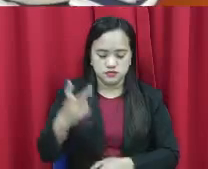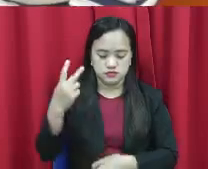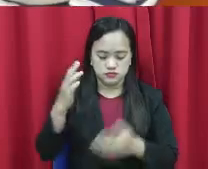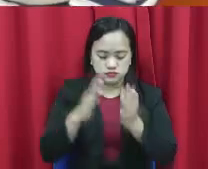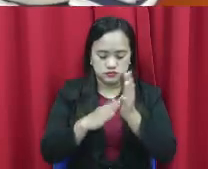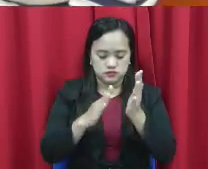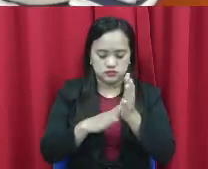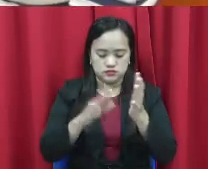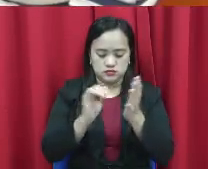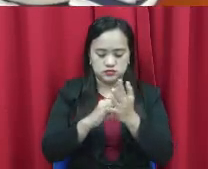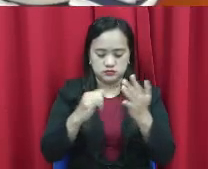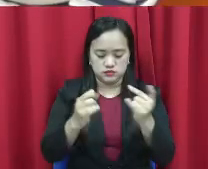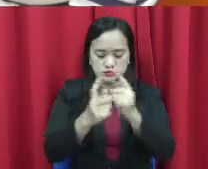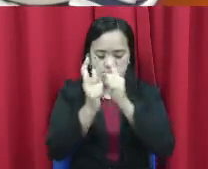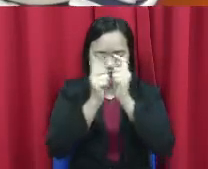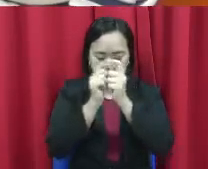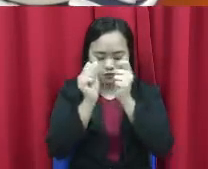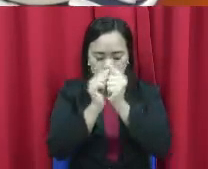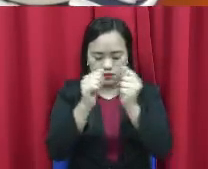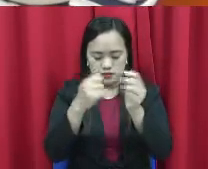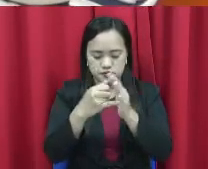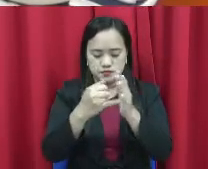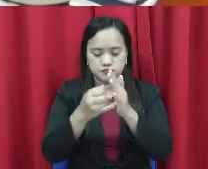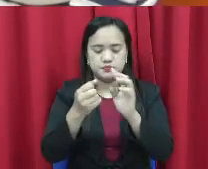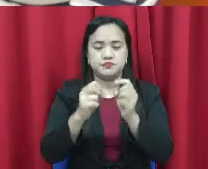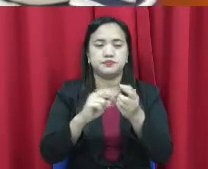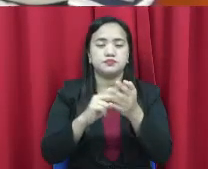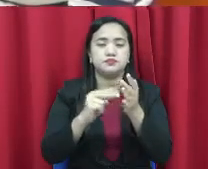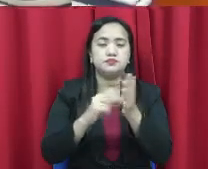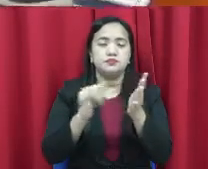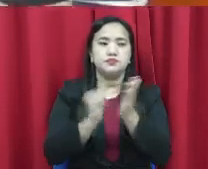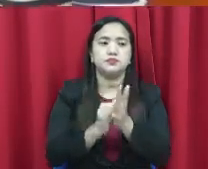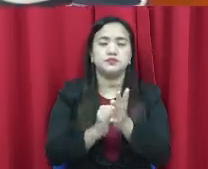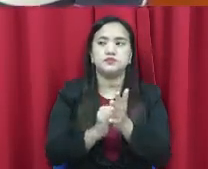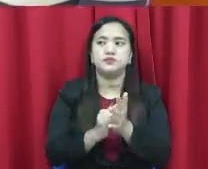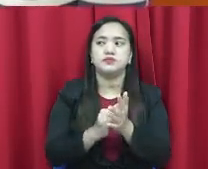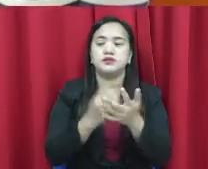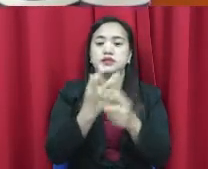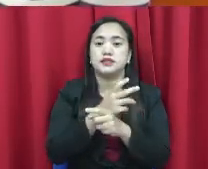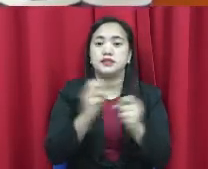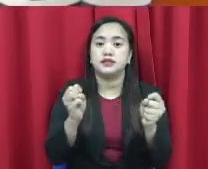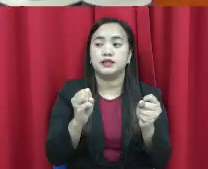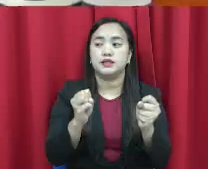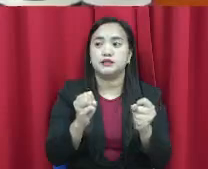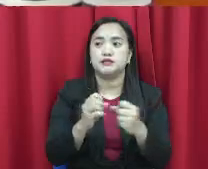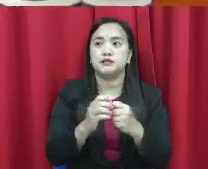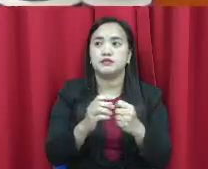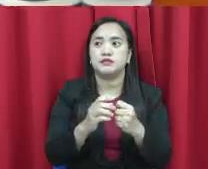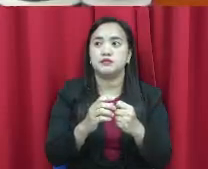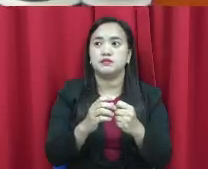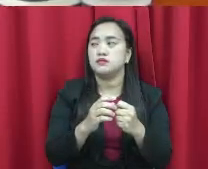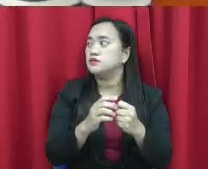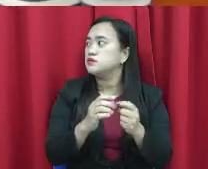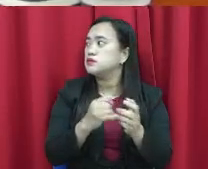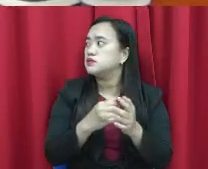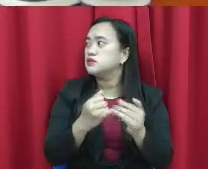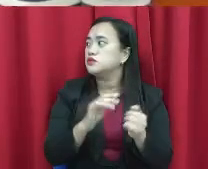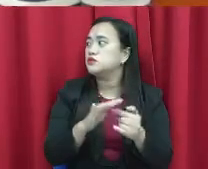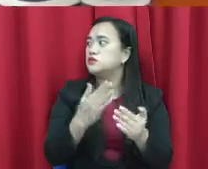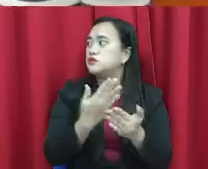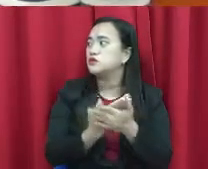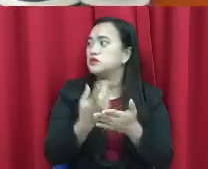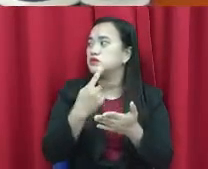kasama din dun sa kumbaga naka naka naka parang naka-sync na yung schedule po niya sa ministries